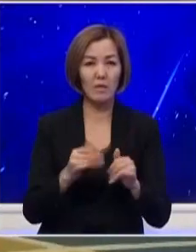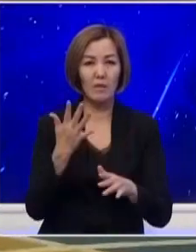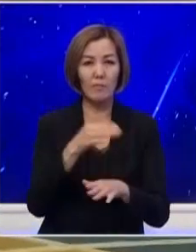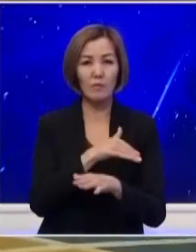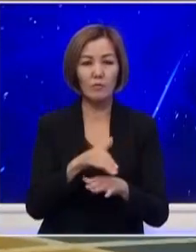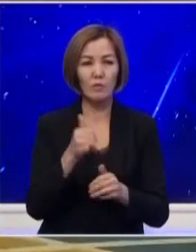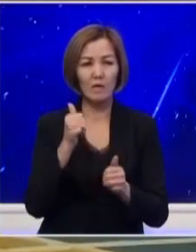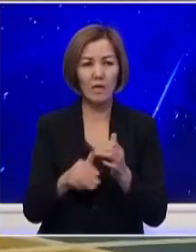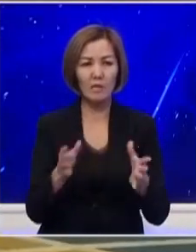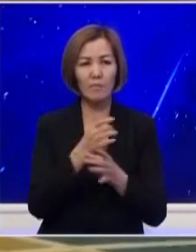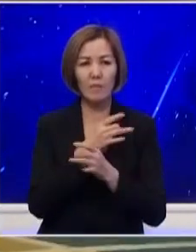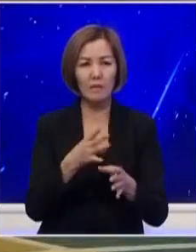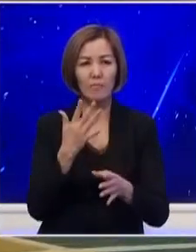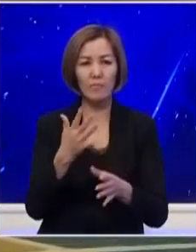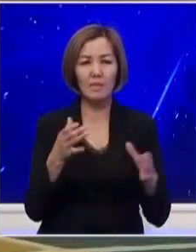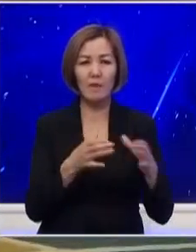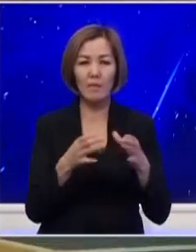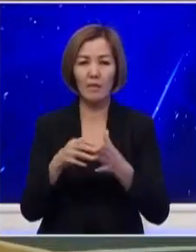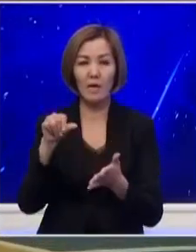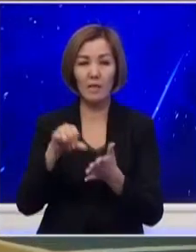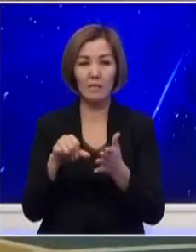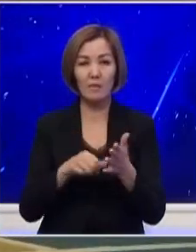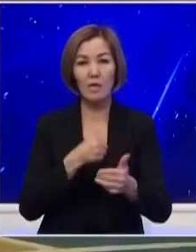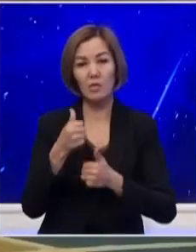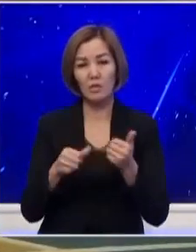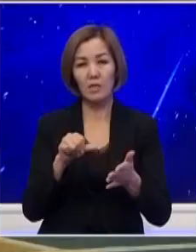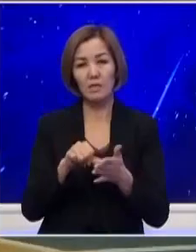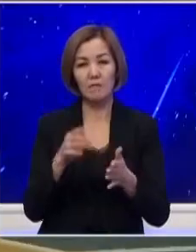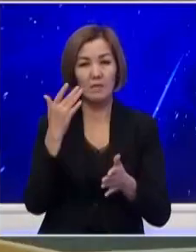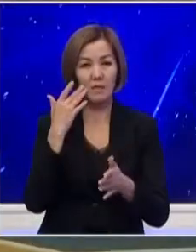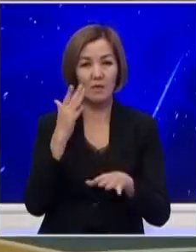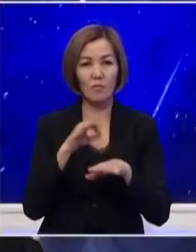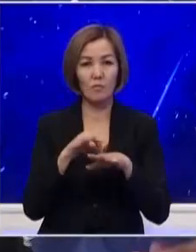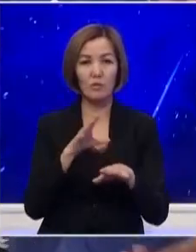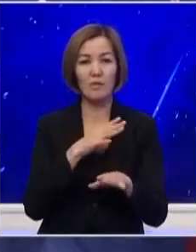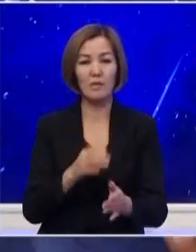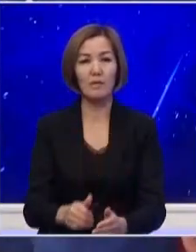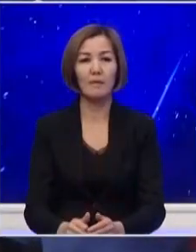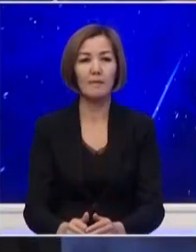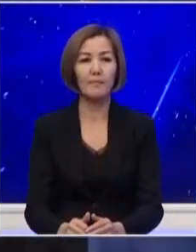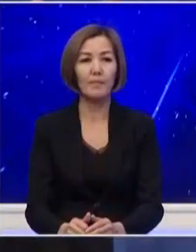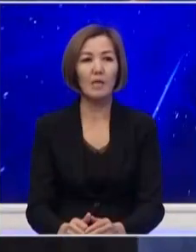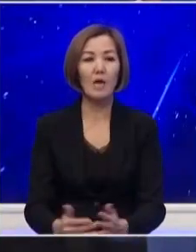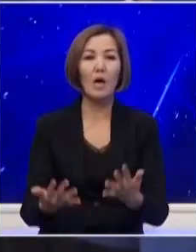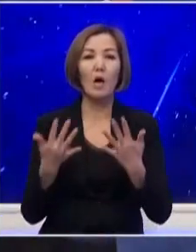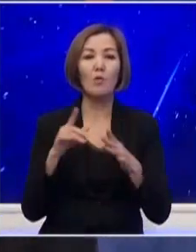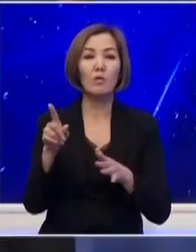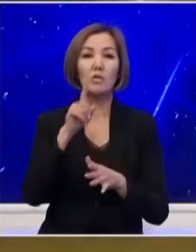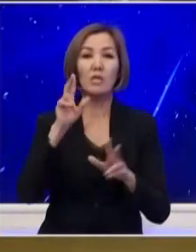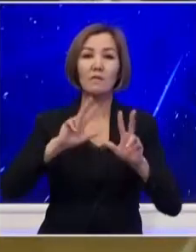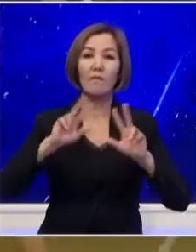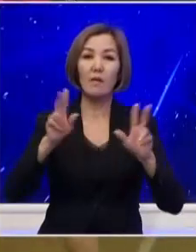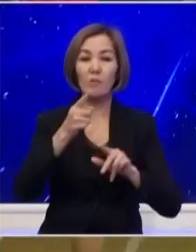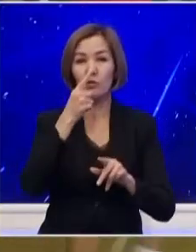әр мерекеде 5 көшеден 5 команда шығып үлкен жарыс өткізеді әр мереке сайын. Бұл ауылдың жас волейболшылары